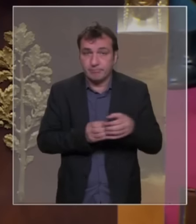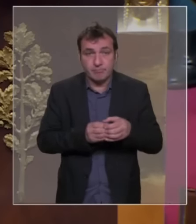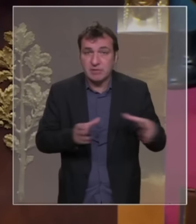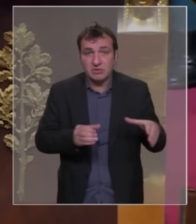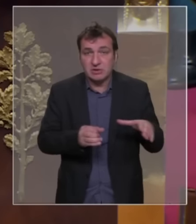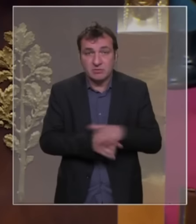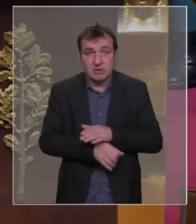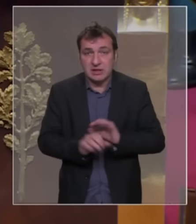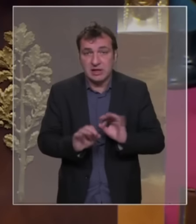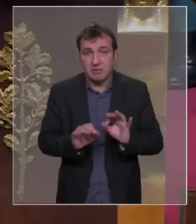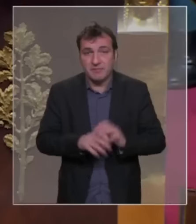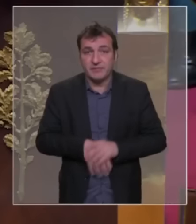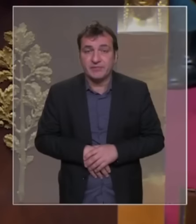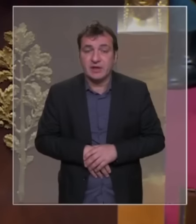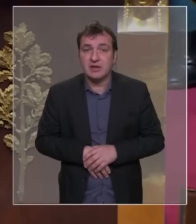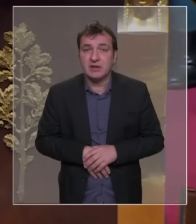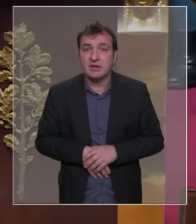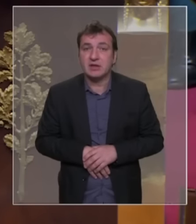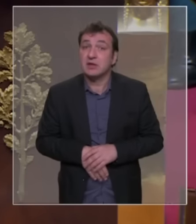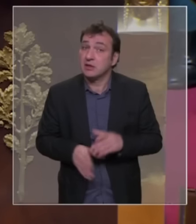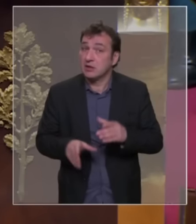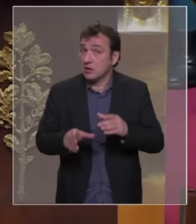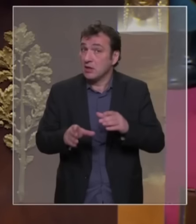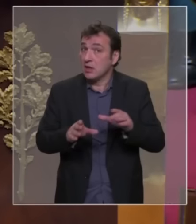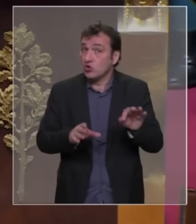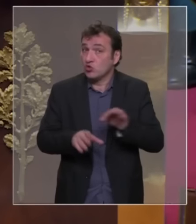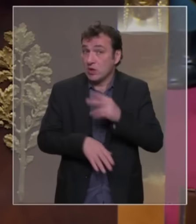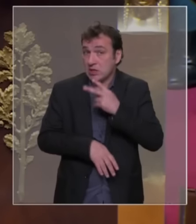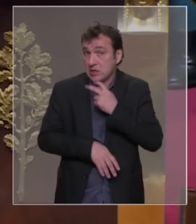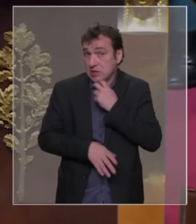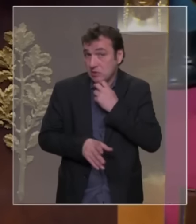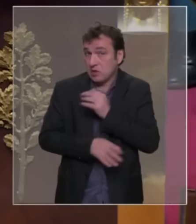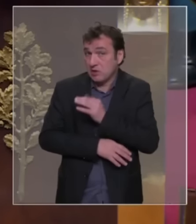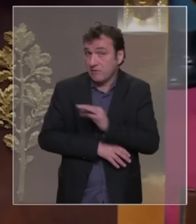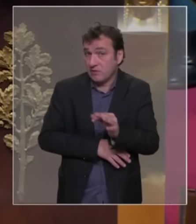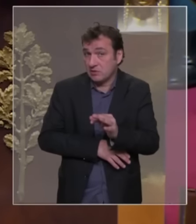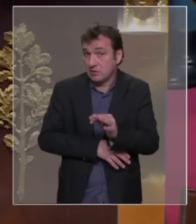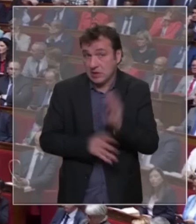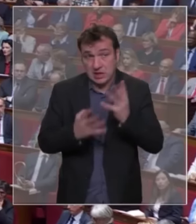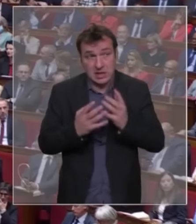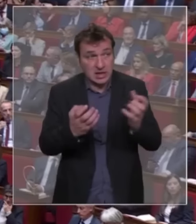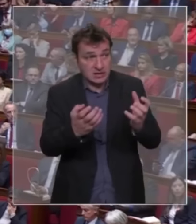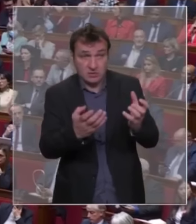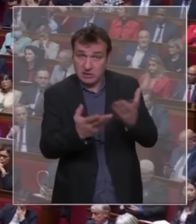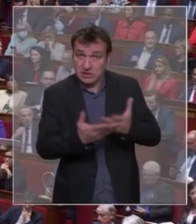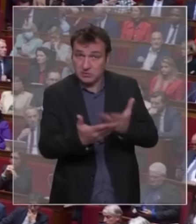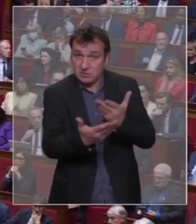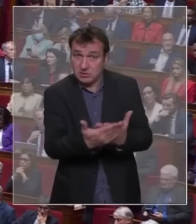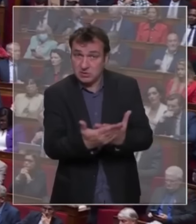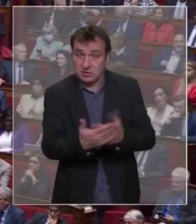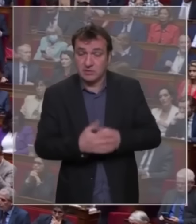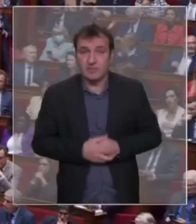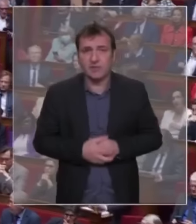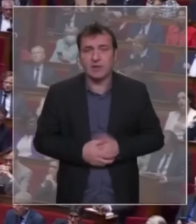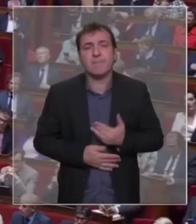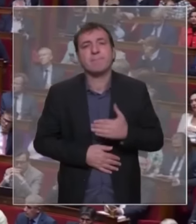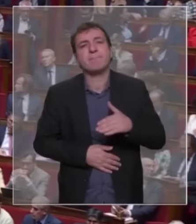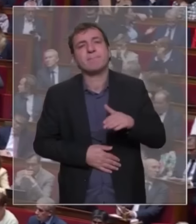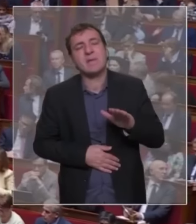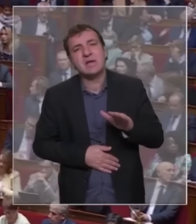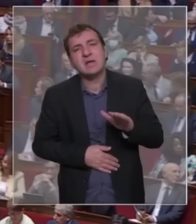C'est le choix des Français et c'est la réalité de votre Assemblée. Pour autant,